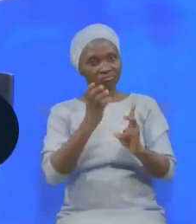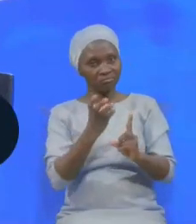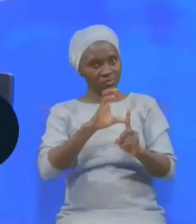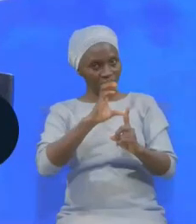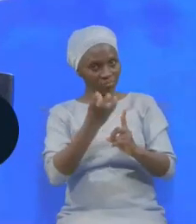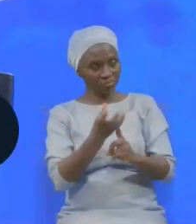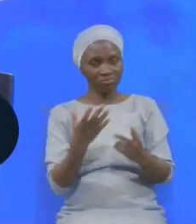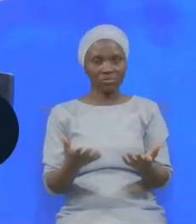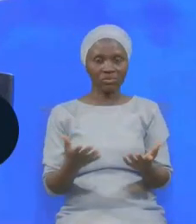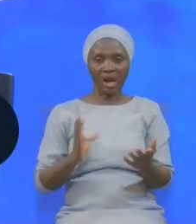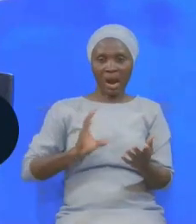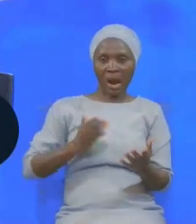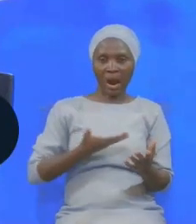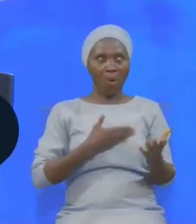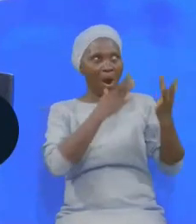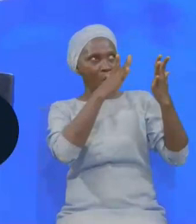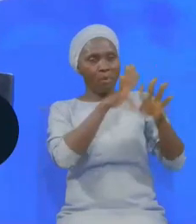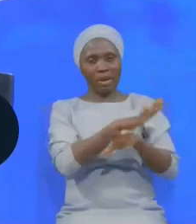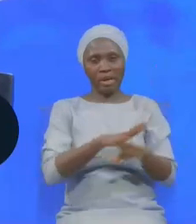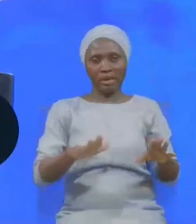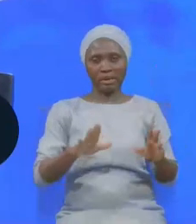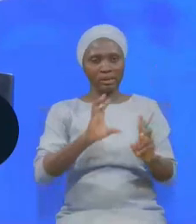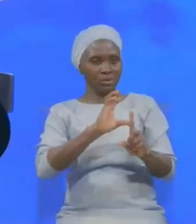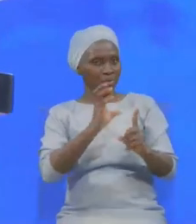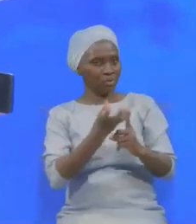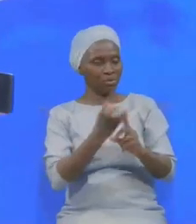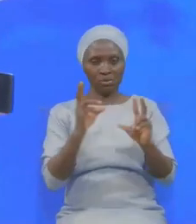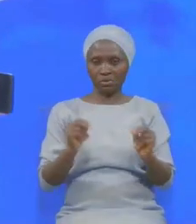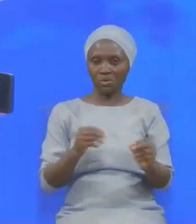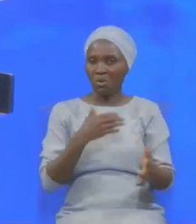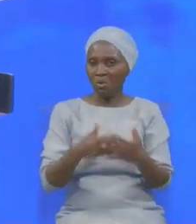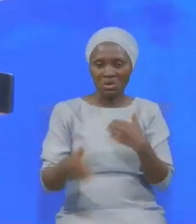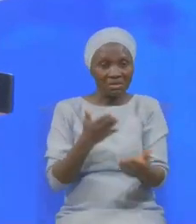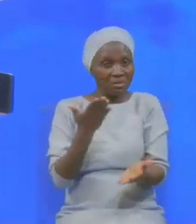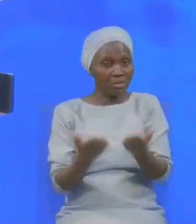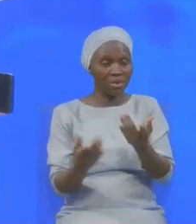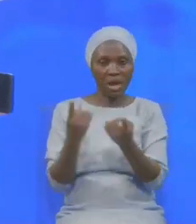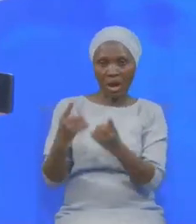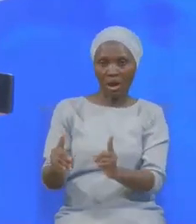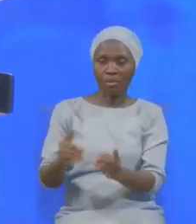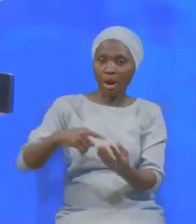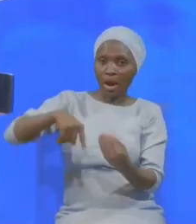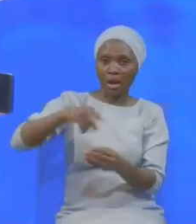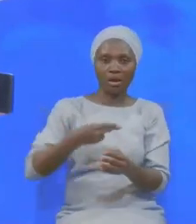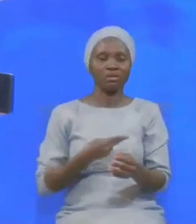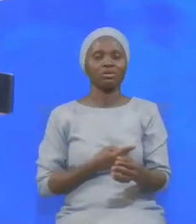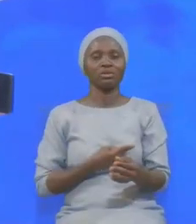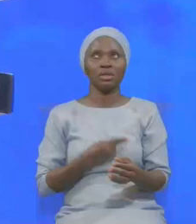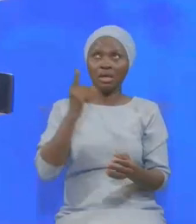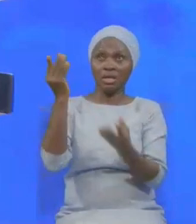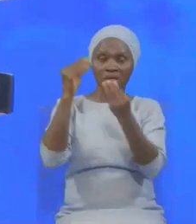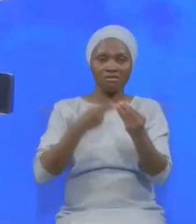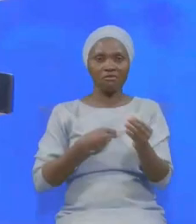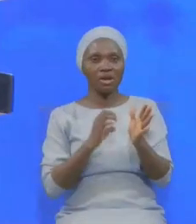condition déplorable, notre condition de désespoir ou ce qui arrive autour de nous. Il